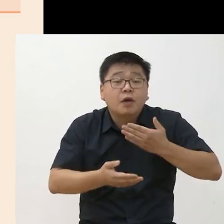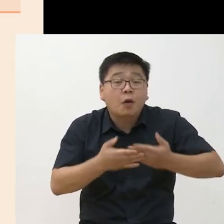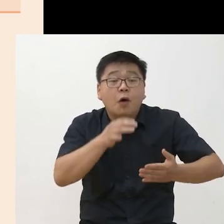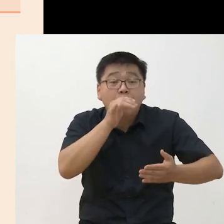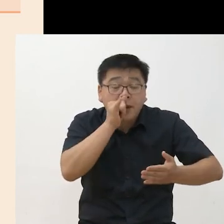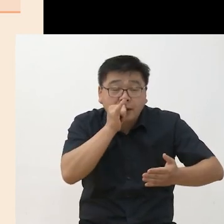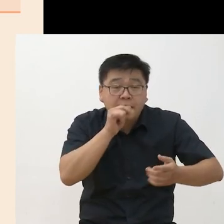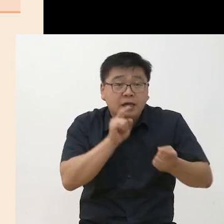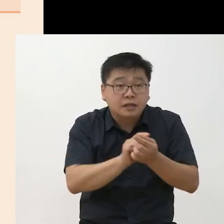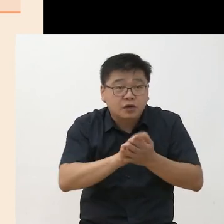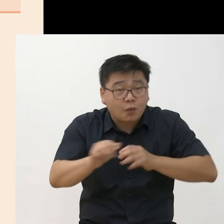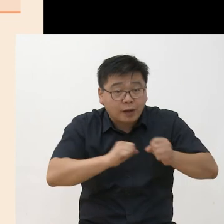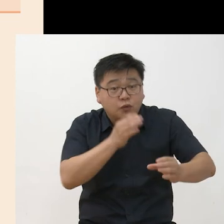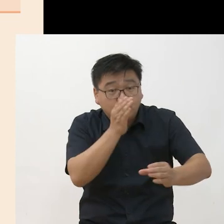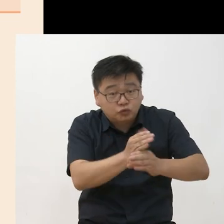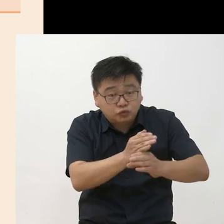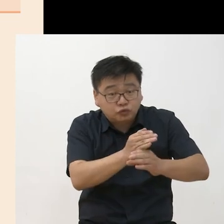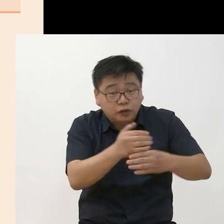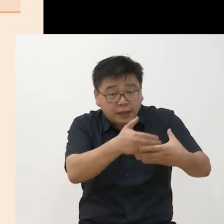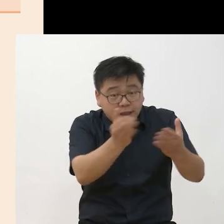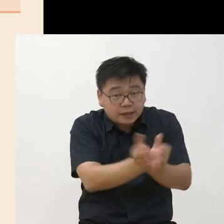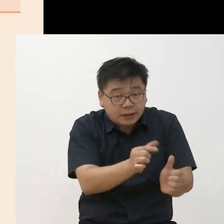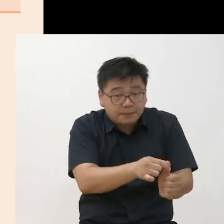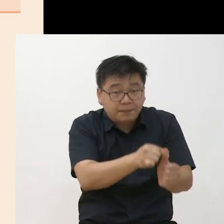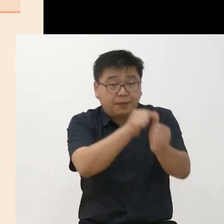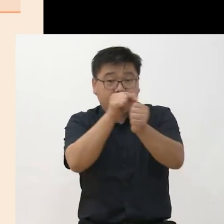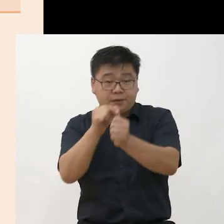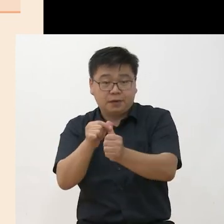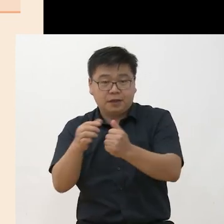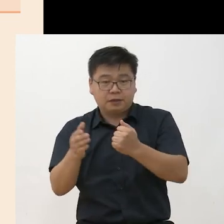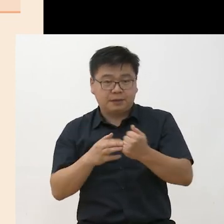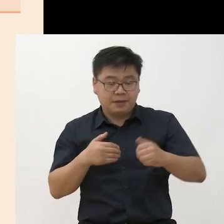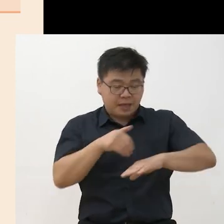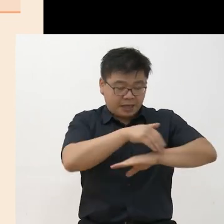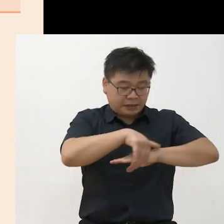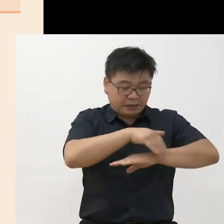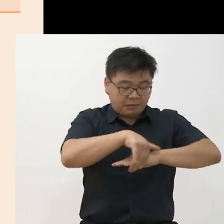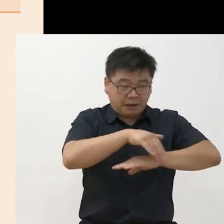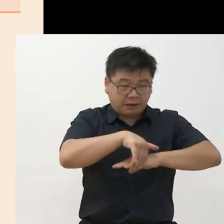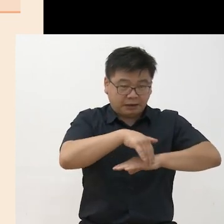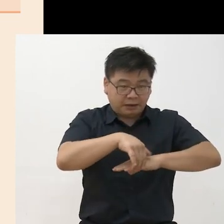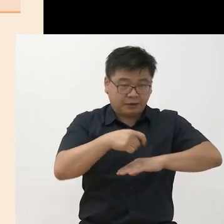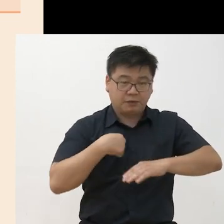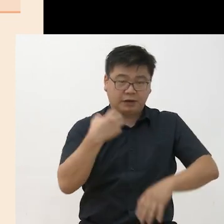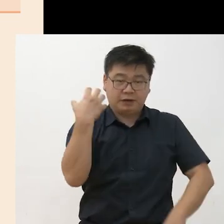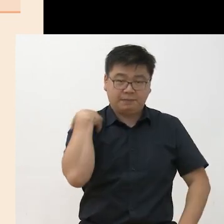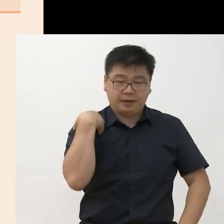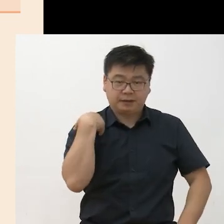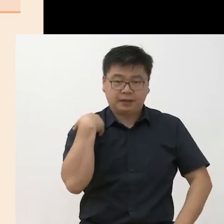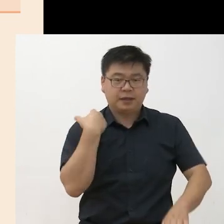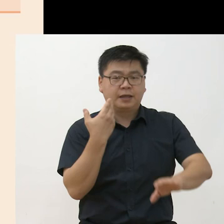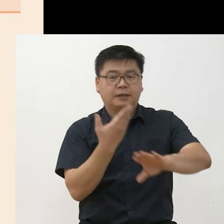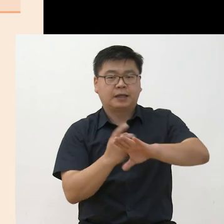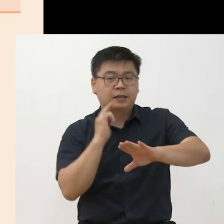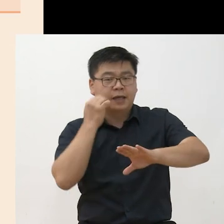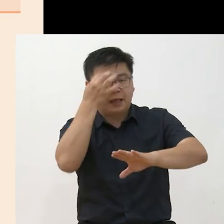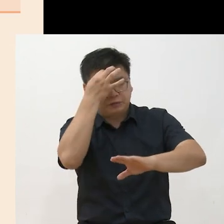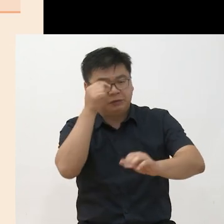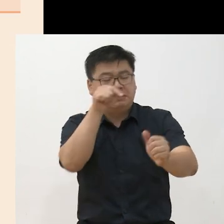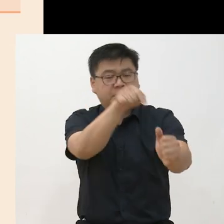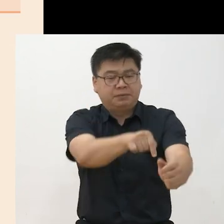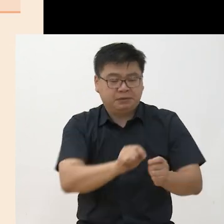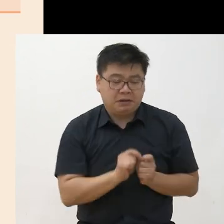그래서 기획만 신청 단체가 하시고 대부분의 프로그램을 외부 예술단체에